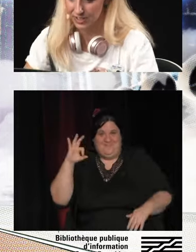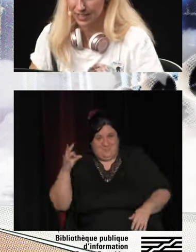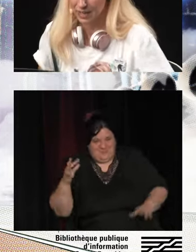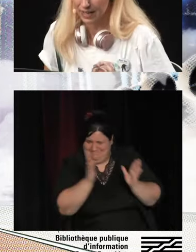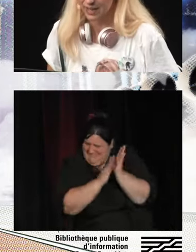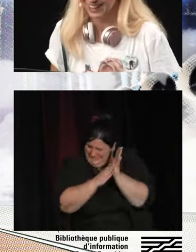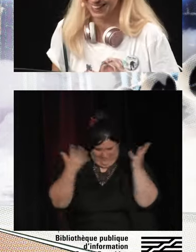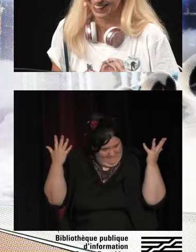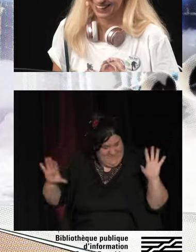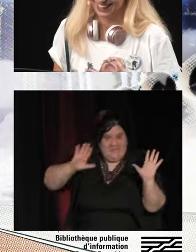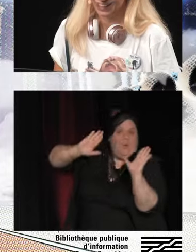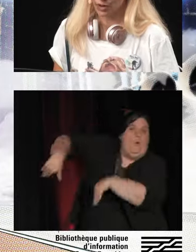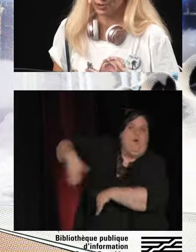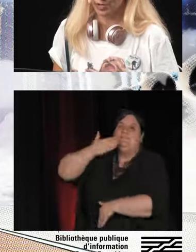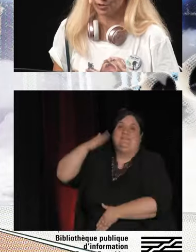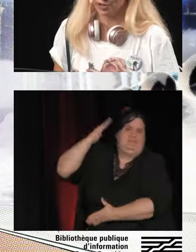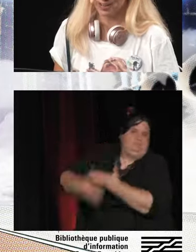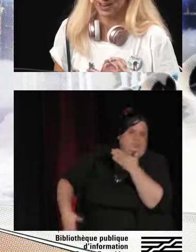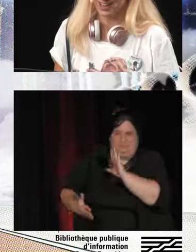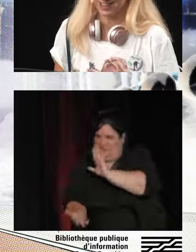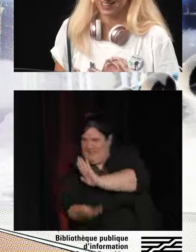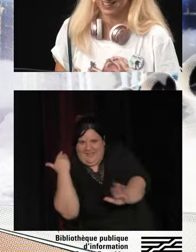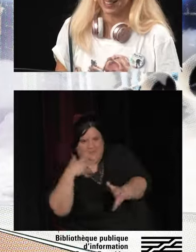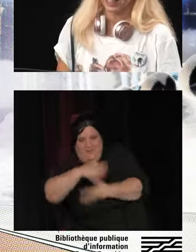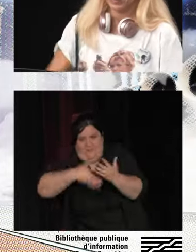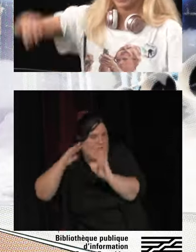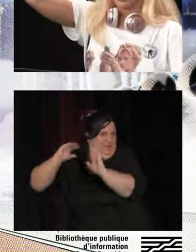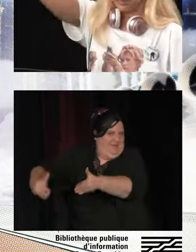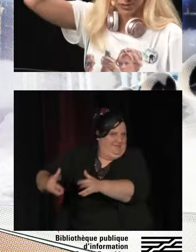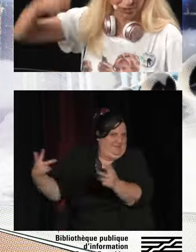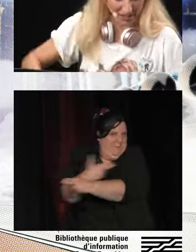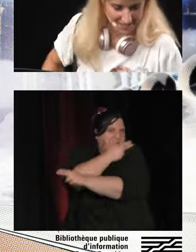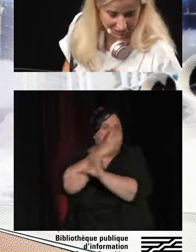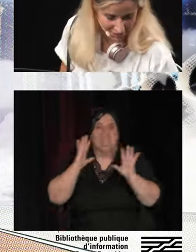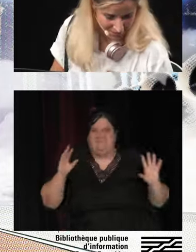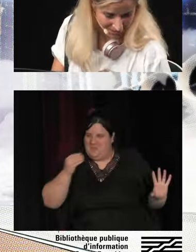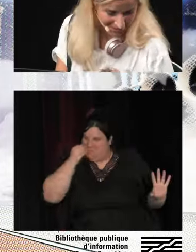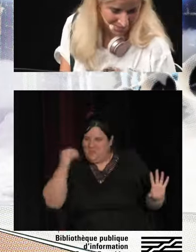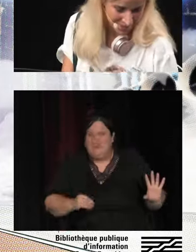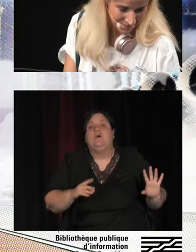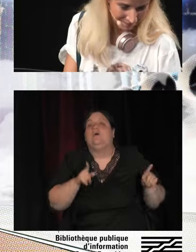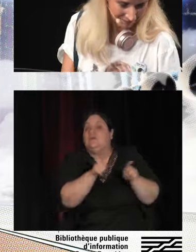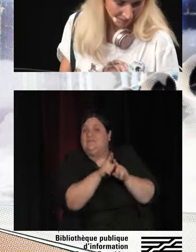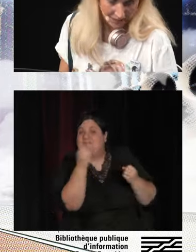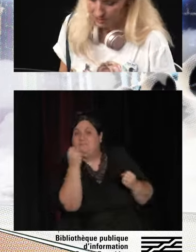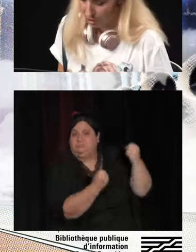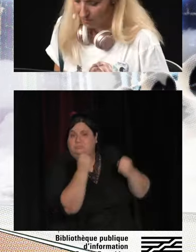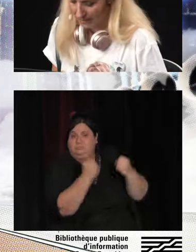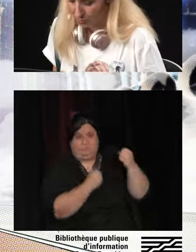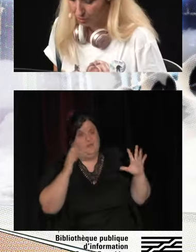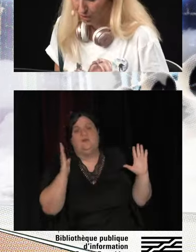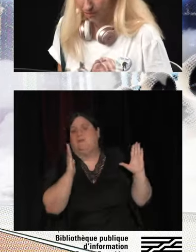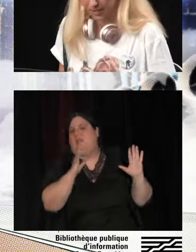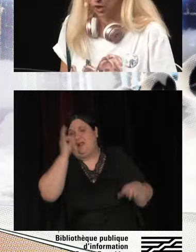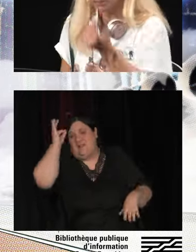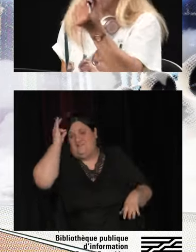Congratulations, c'est fini. Allez, bye. On le sort du chef-fleur. Victoire de la Star Cup également. Est-ce que j'ai une